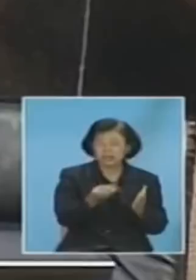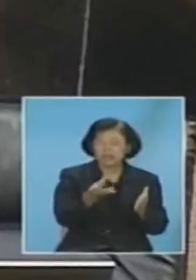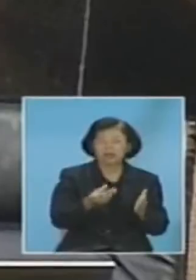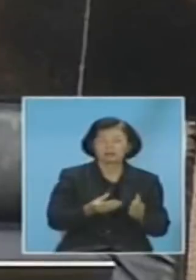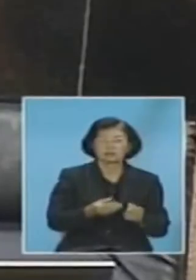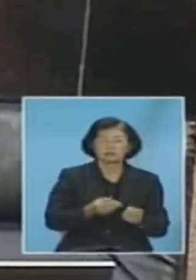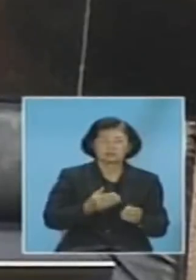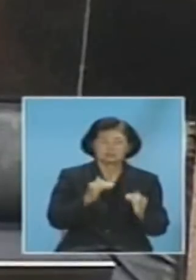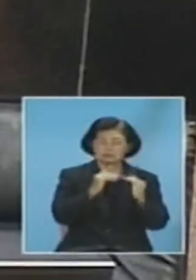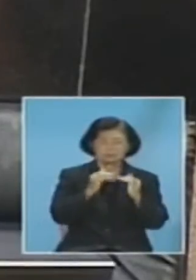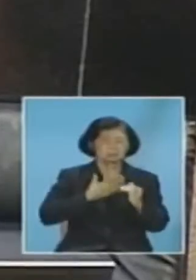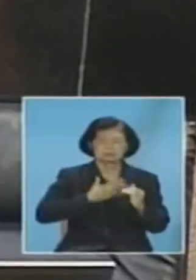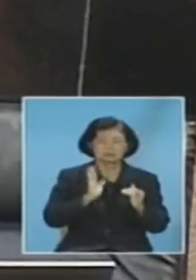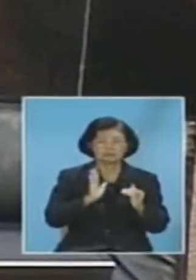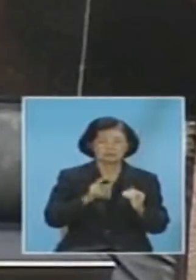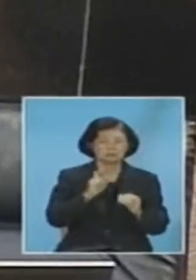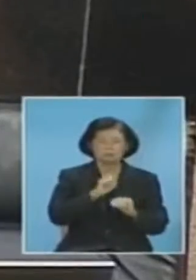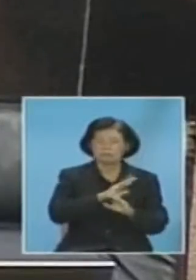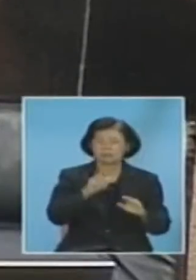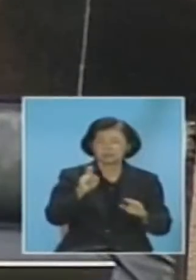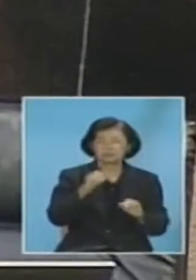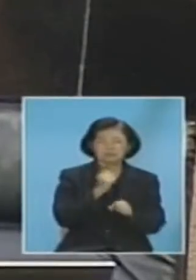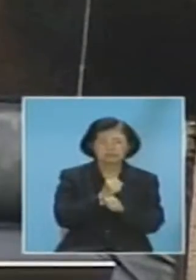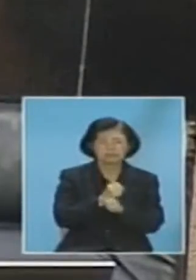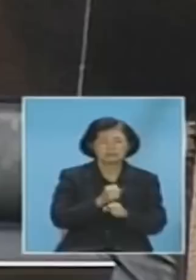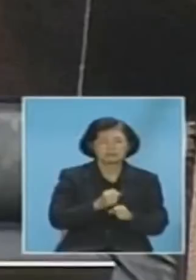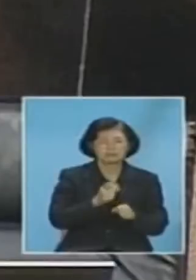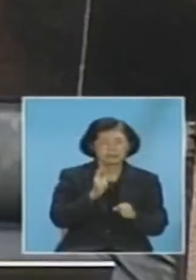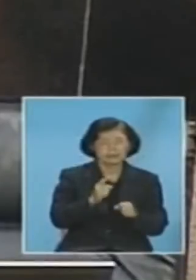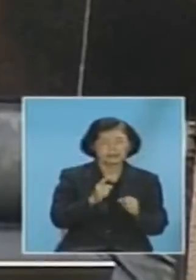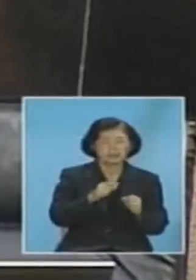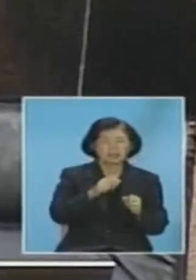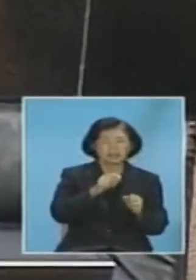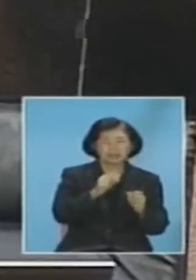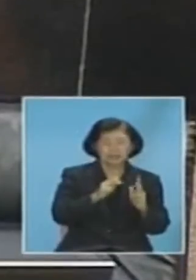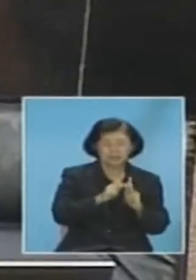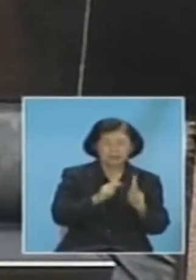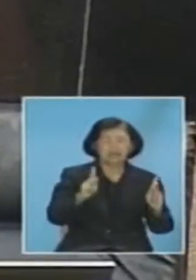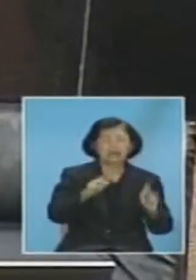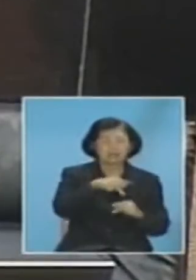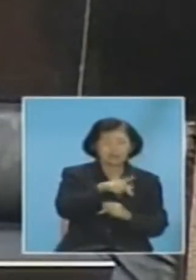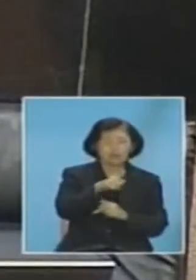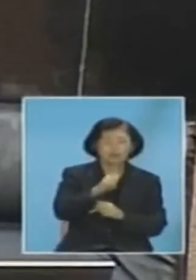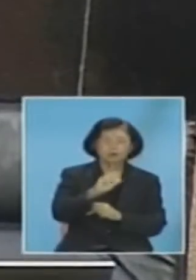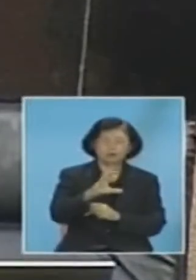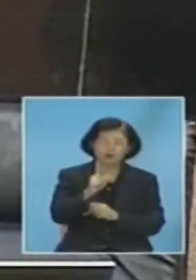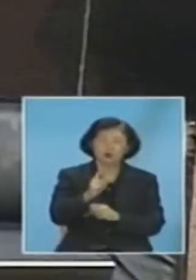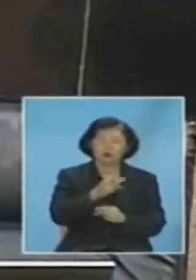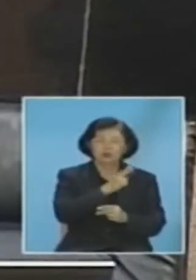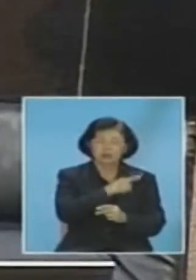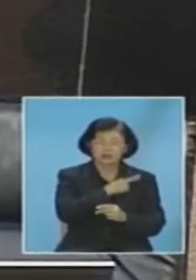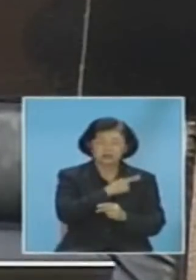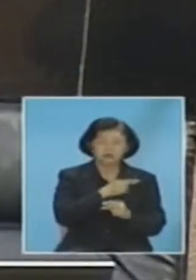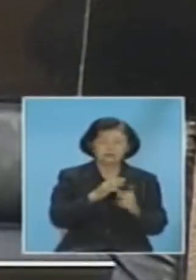ค่ะและไม่พึงกระทำในฐานะที่นายวิชามหาคุณเป็นคณะกรรมการปปช.ผู้รับผิดชอบในสำนวน